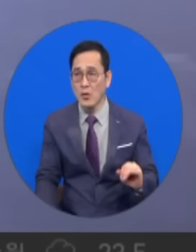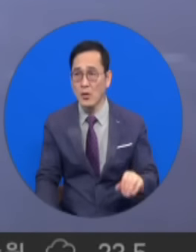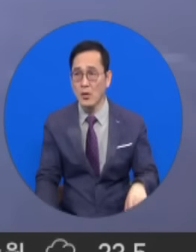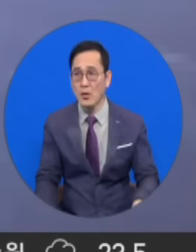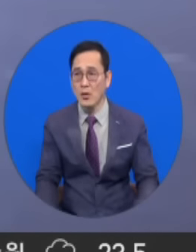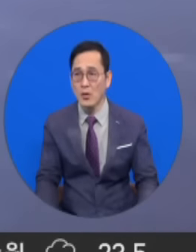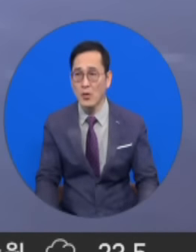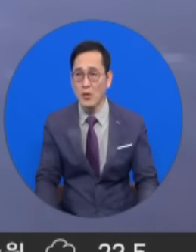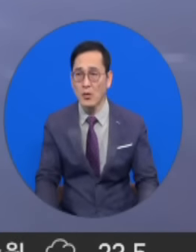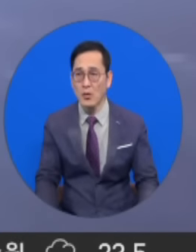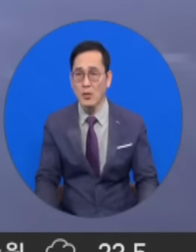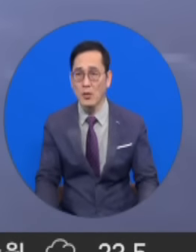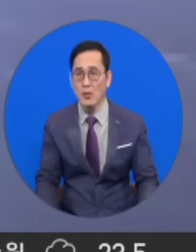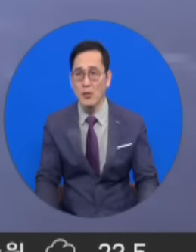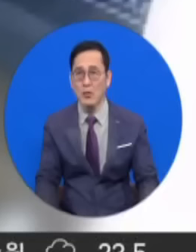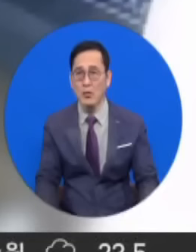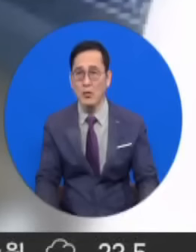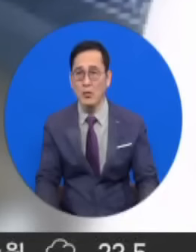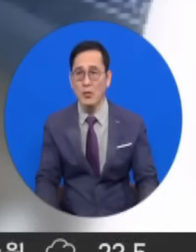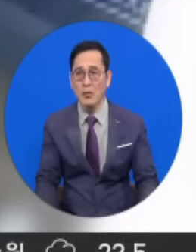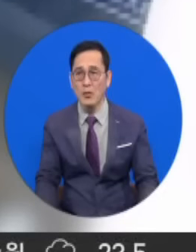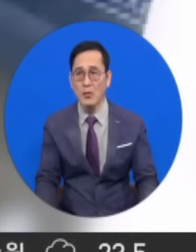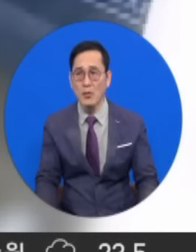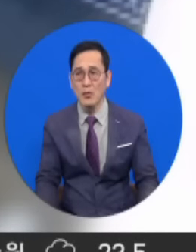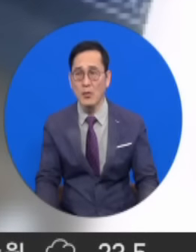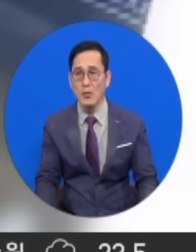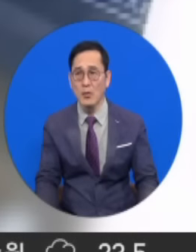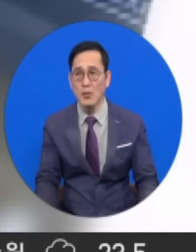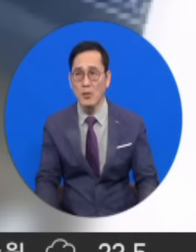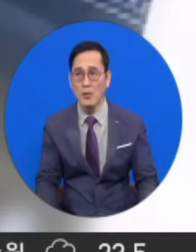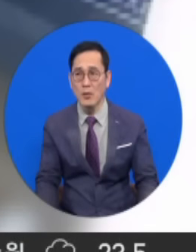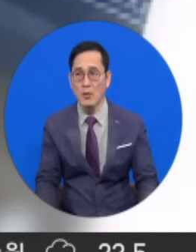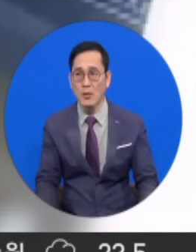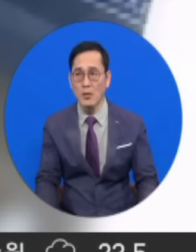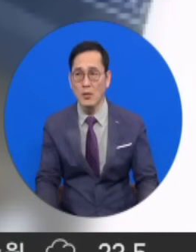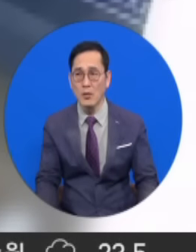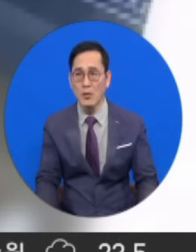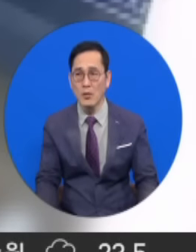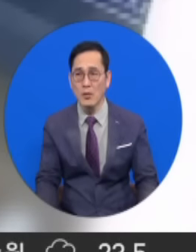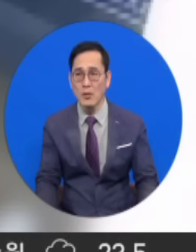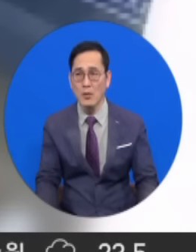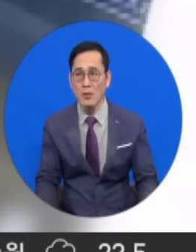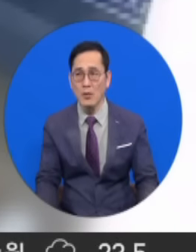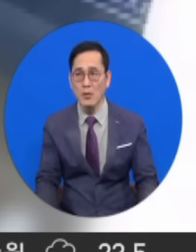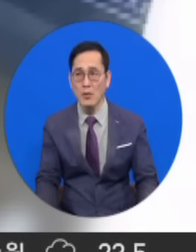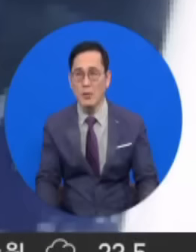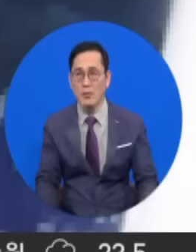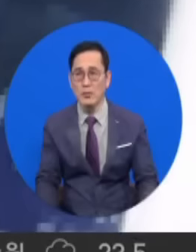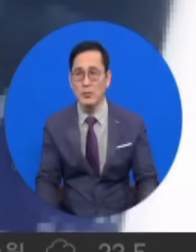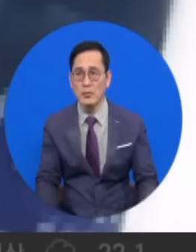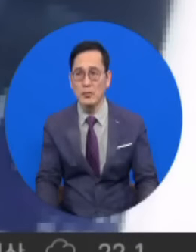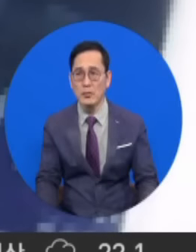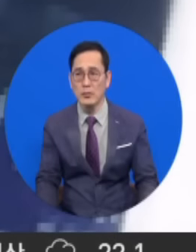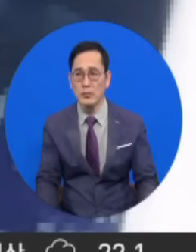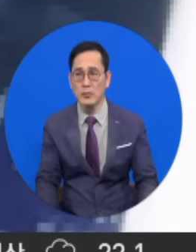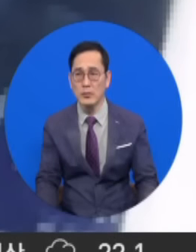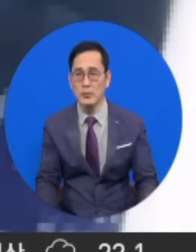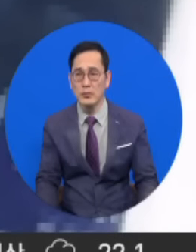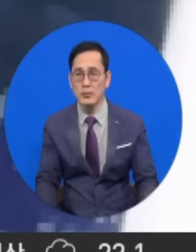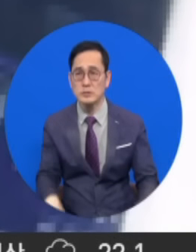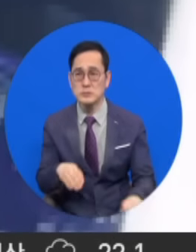이렇게 순식간에 지나가는 차량이 바로 저 사고 차량입니다. 자, 여러 사람들이 있는 교차로에도 저